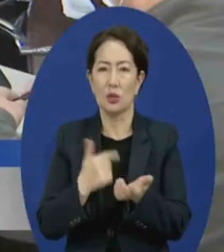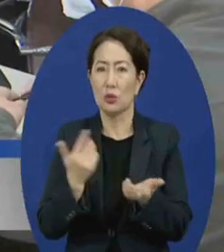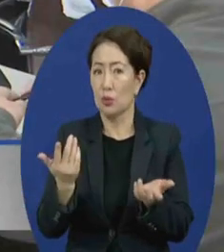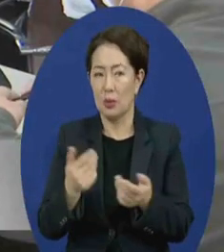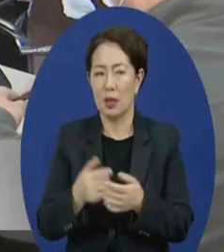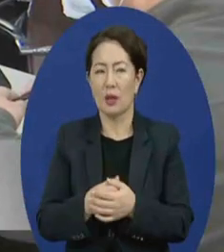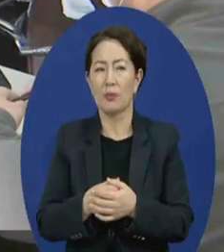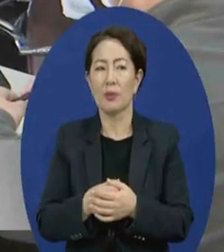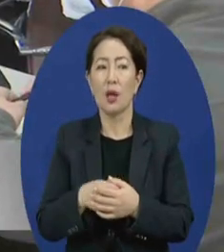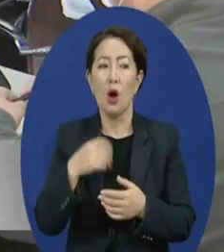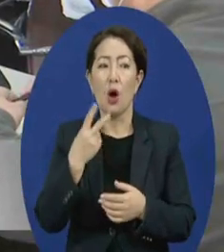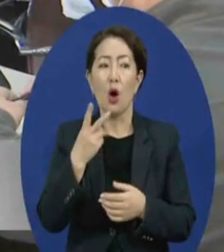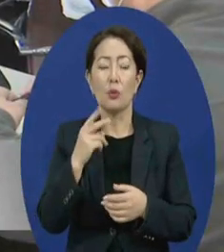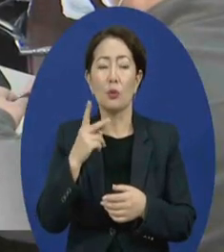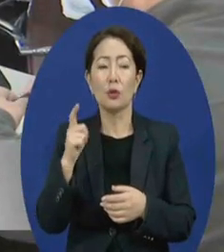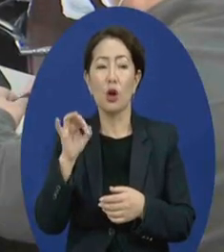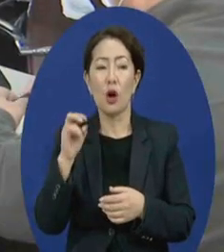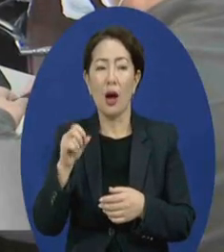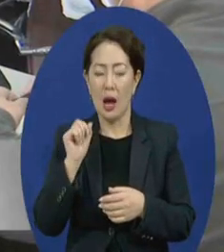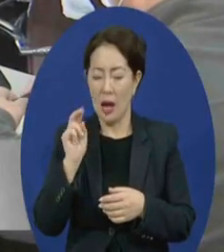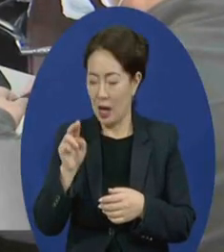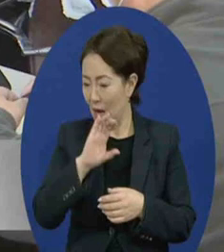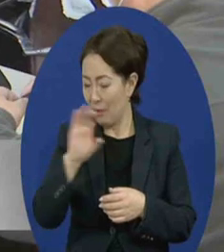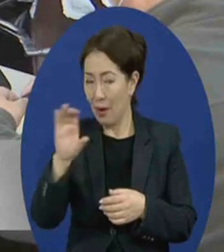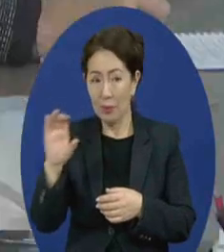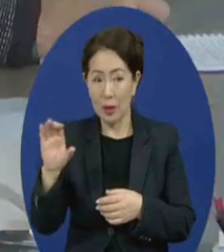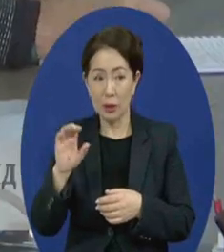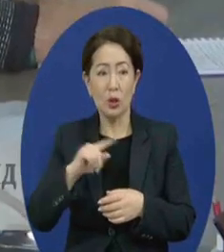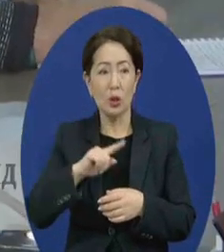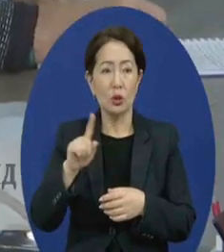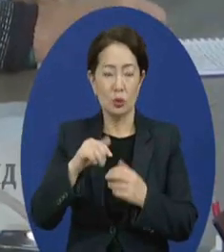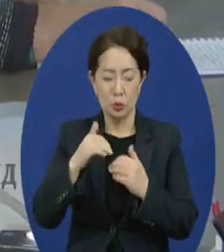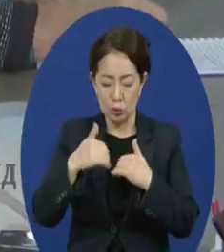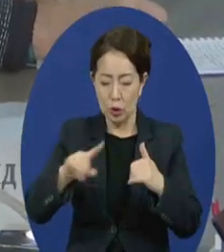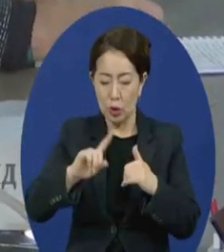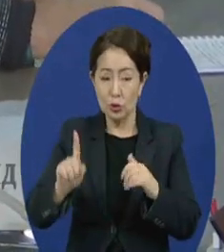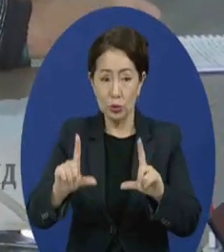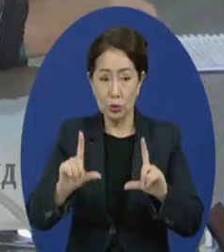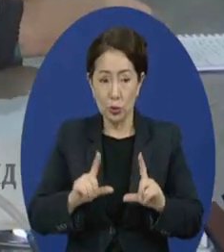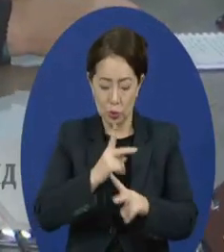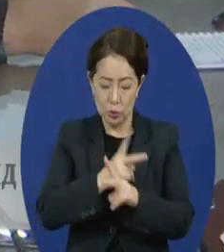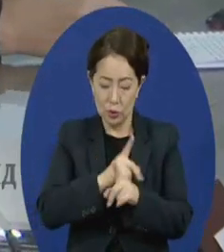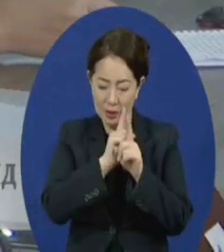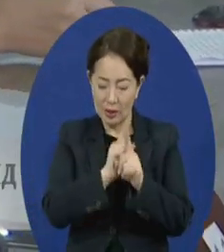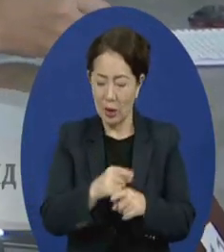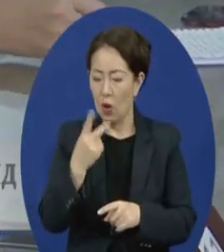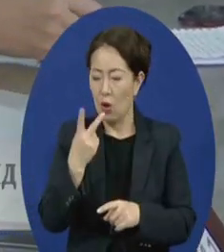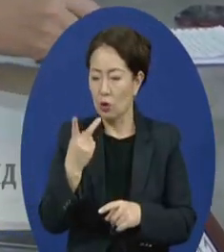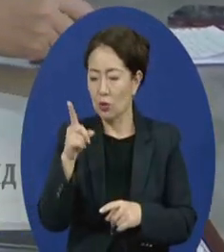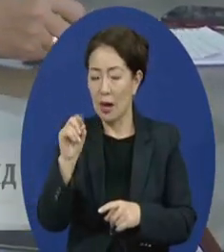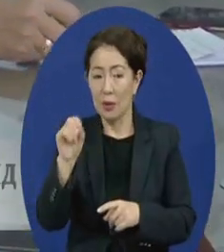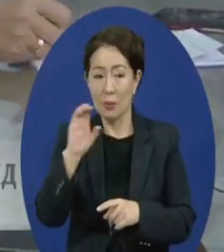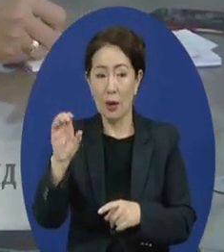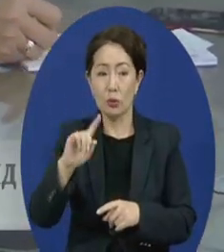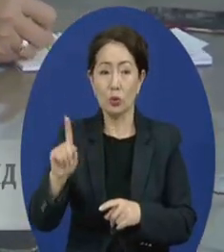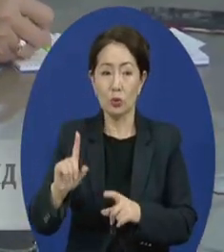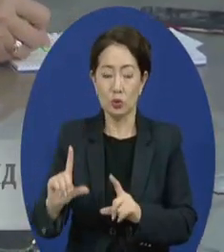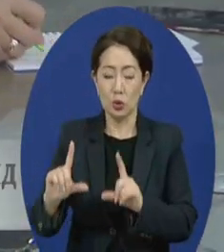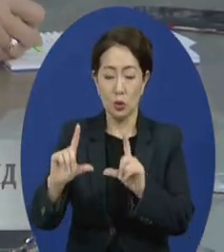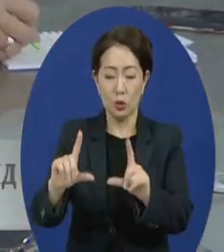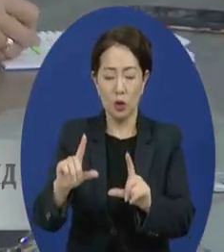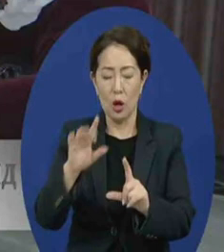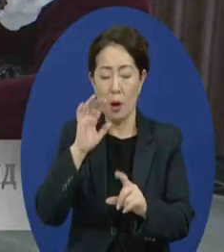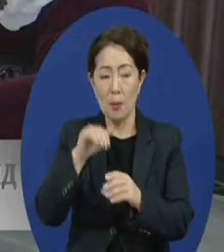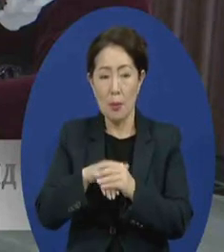байхгүй. 2001 оны аж ахуйн нэгжийн үйл ажиллагааны тусгай зөвшөөрлийн тухай хуулиар 210 байгууллага тусгай зөвшөөрөл олгохоор тусгсан